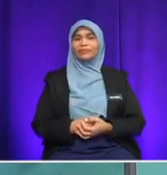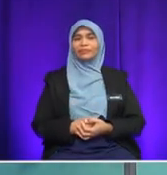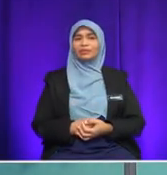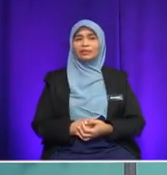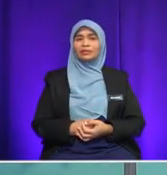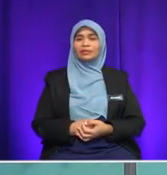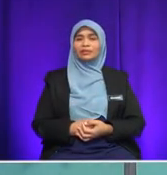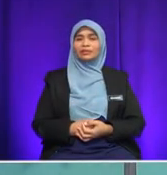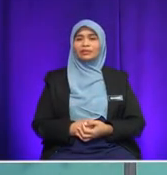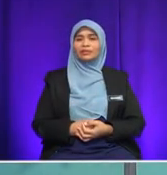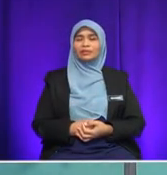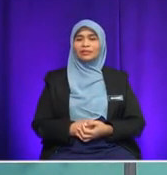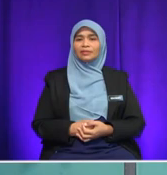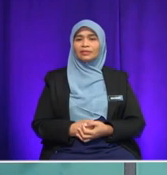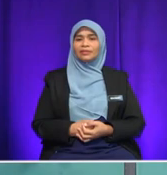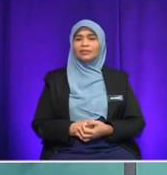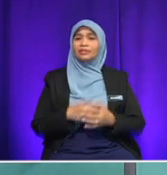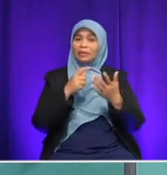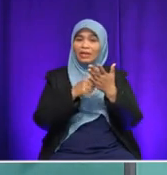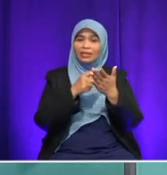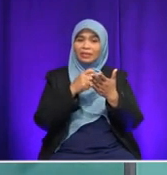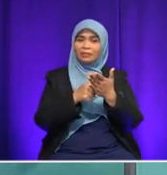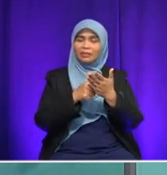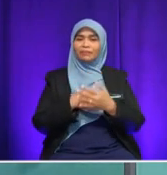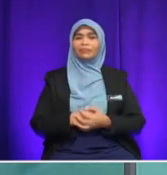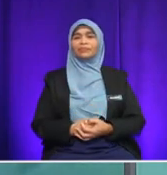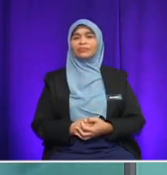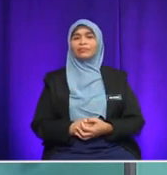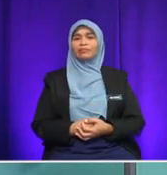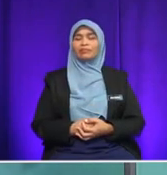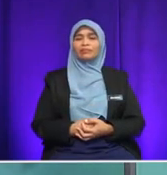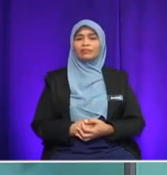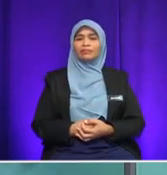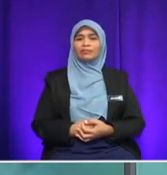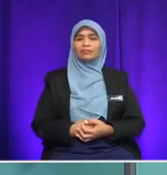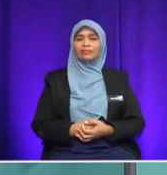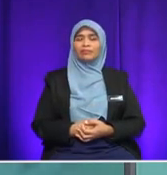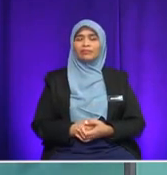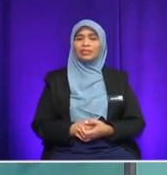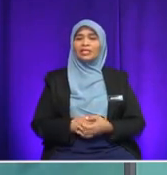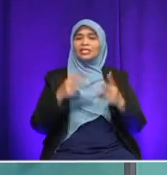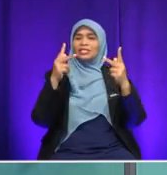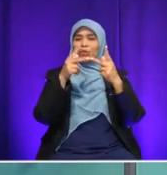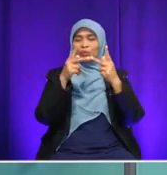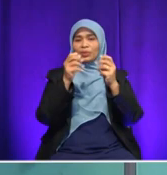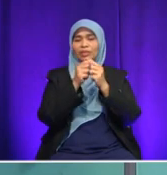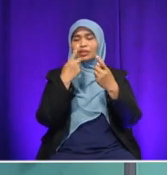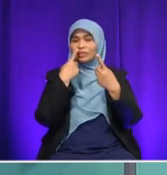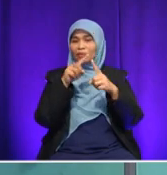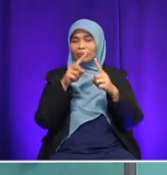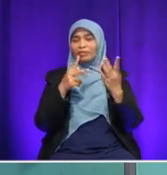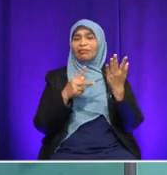tiba-tiba. Ini kata kuncinya. Tiba-tiba. Jadi sesuailah dengan jawapan dia, teknik